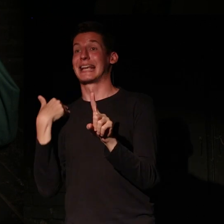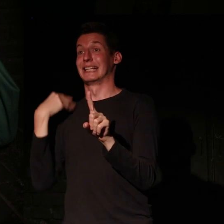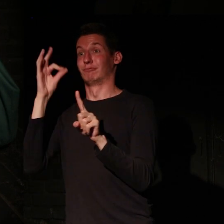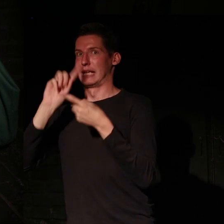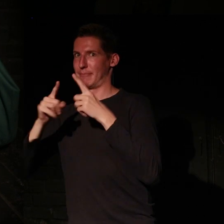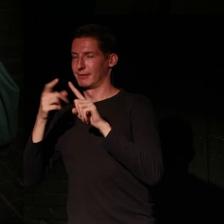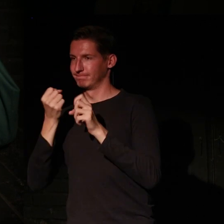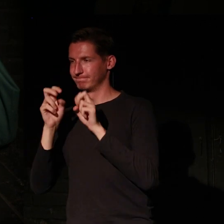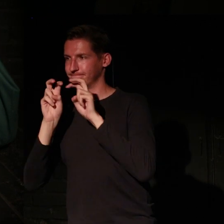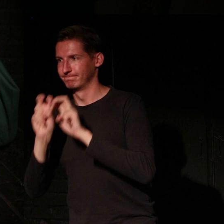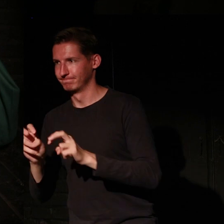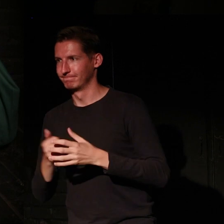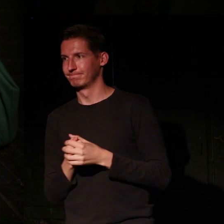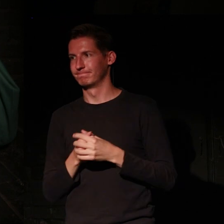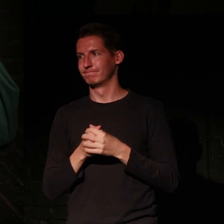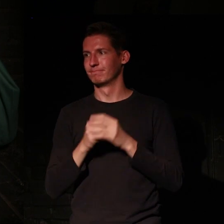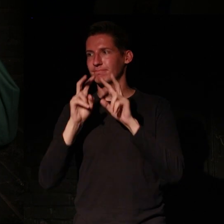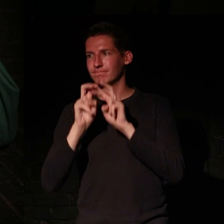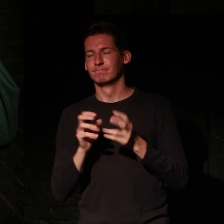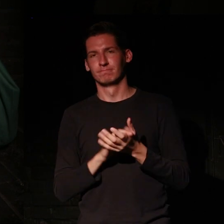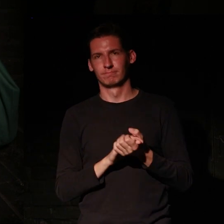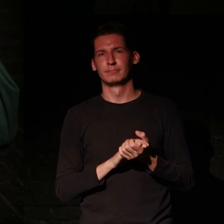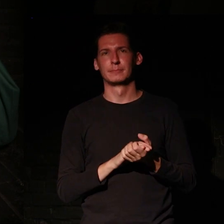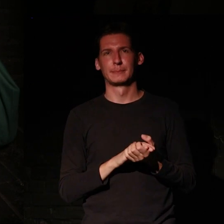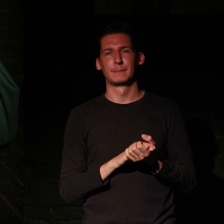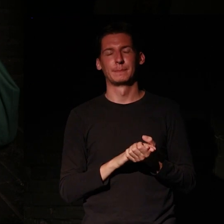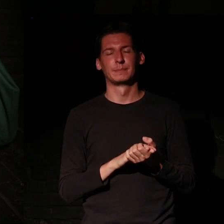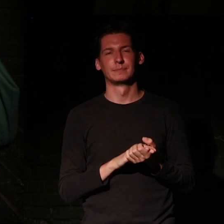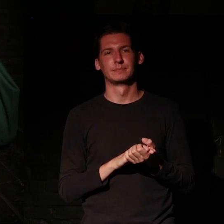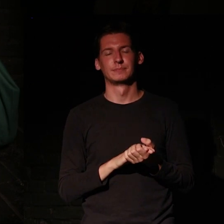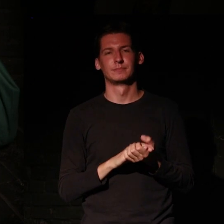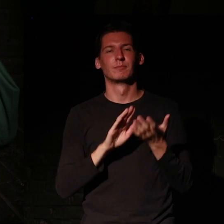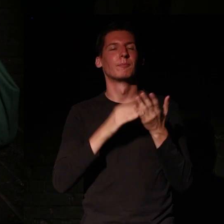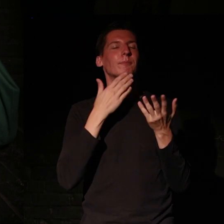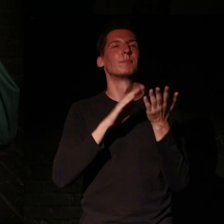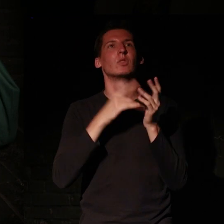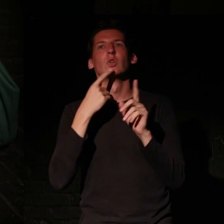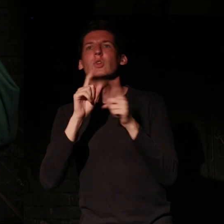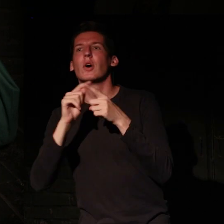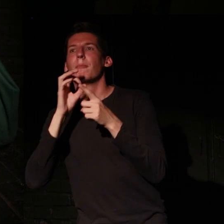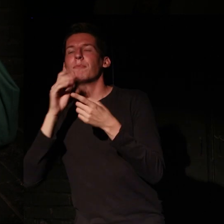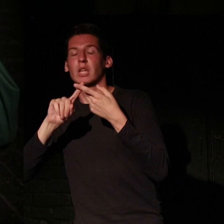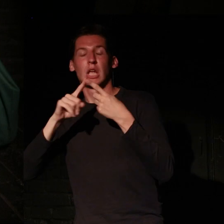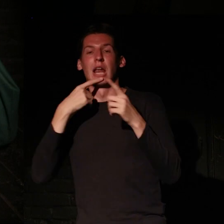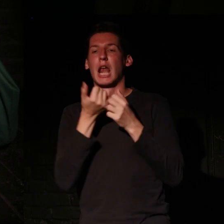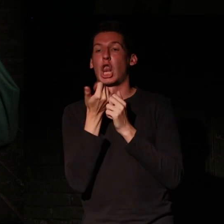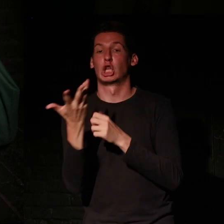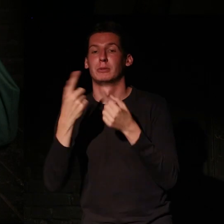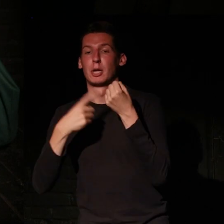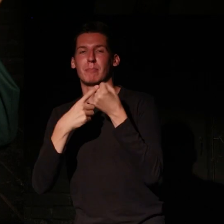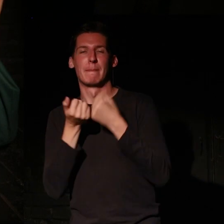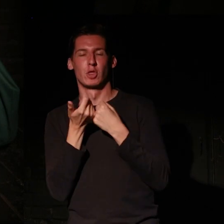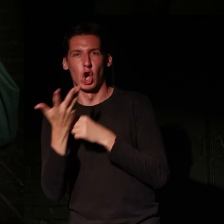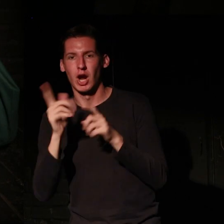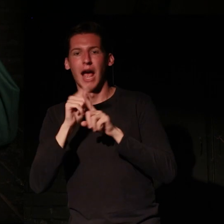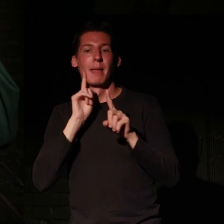zresztą. Tak samo słowo Biblia jest rzeczownikiem rodzaju nijakiego w liczbie mnogiej. Chodzi